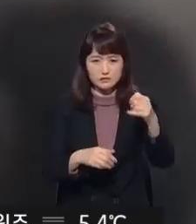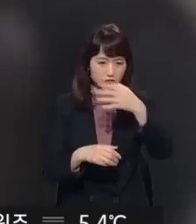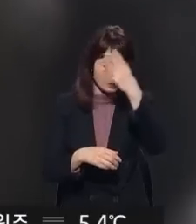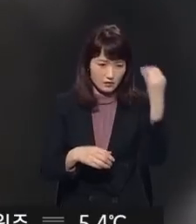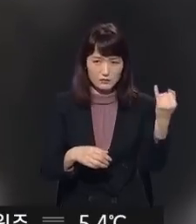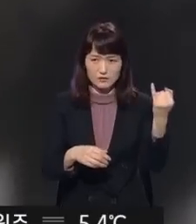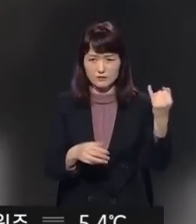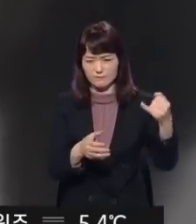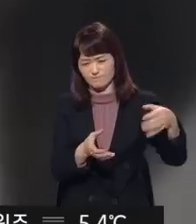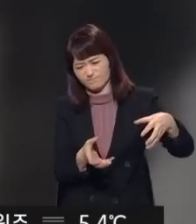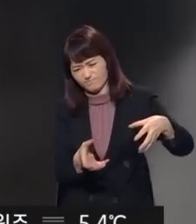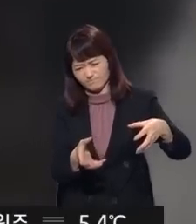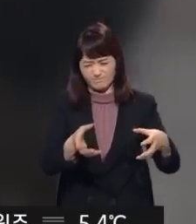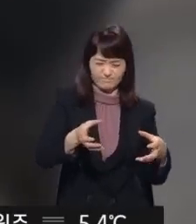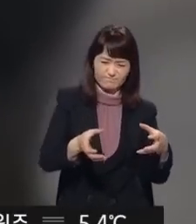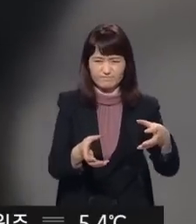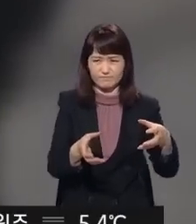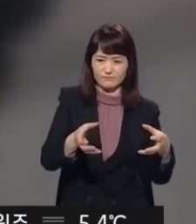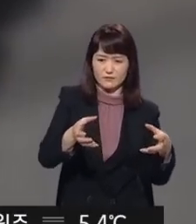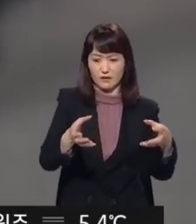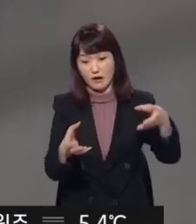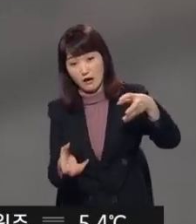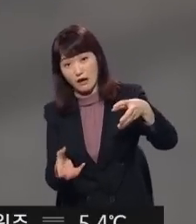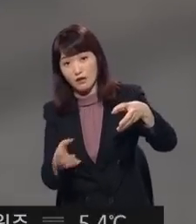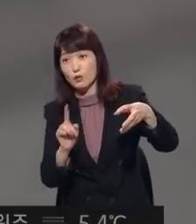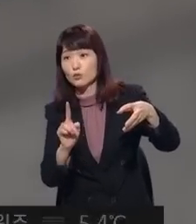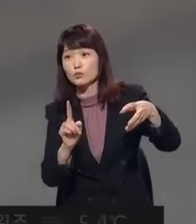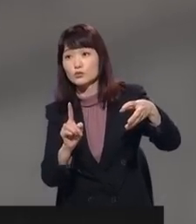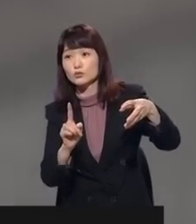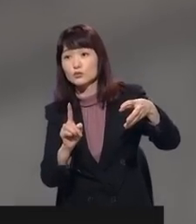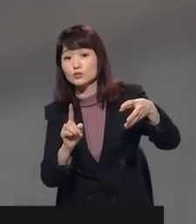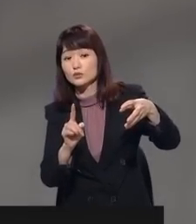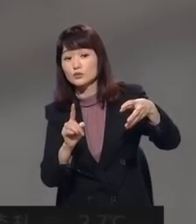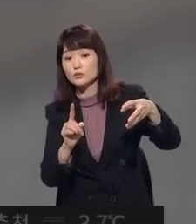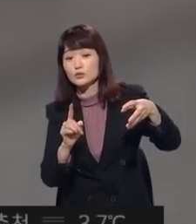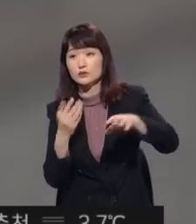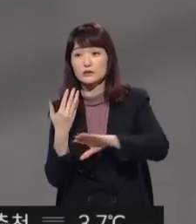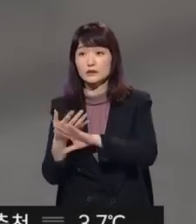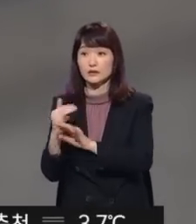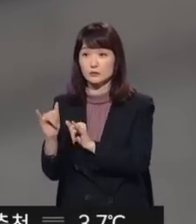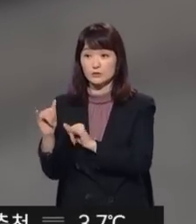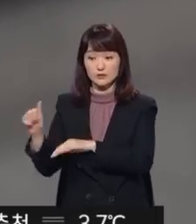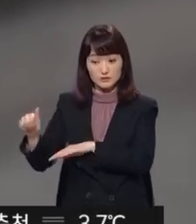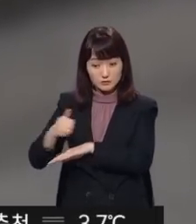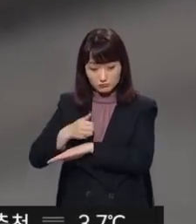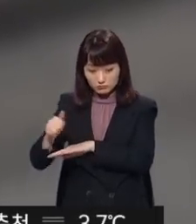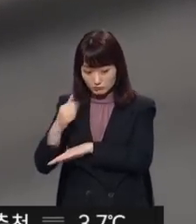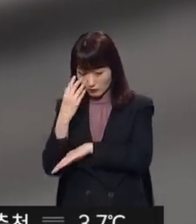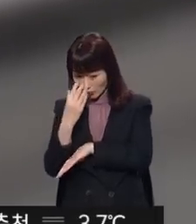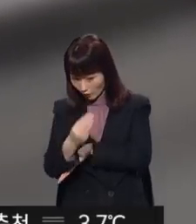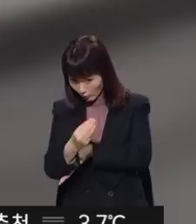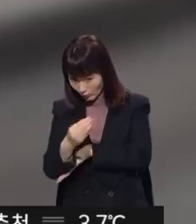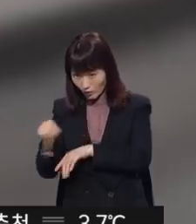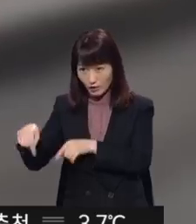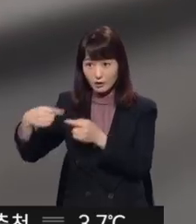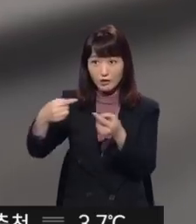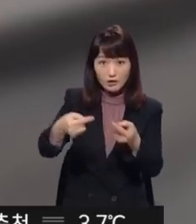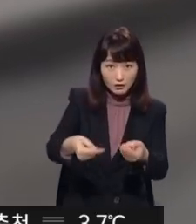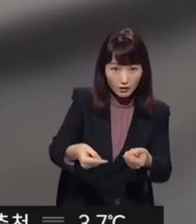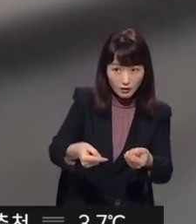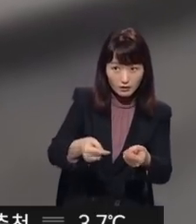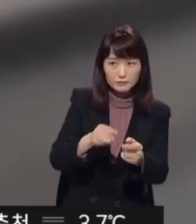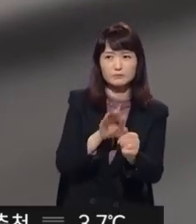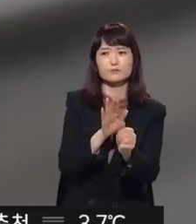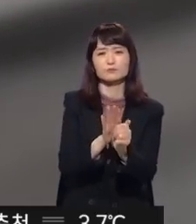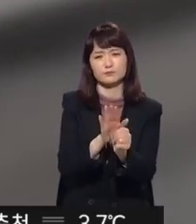해보려고 하는데 아이고 쓰러질 것 같아 자 이때 아 또 다른 어떤 지나가던 행인도 동참을 해서